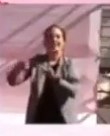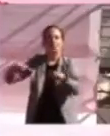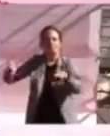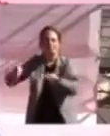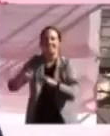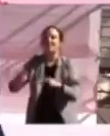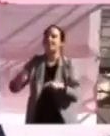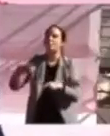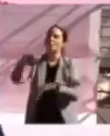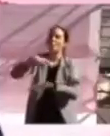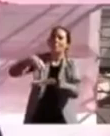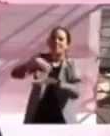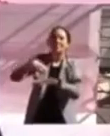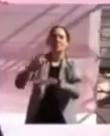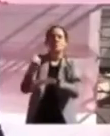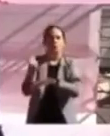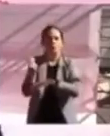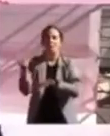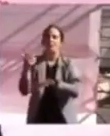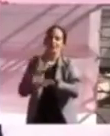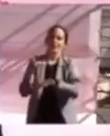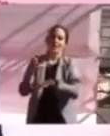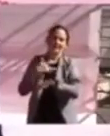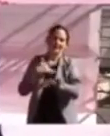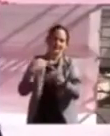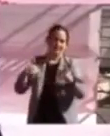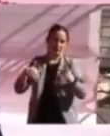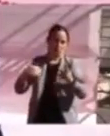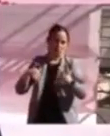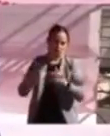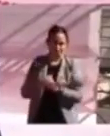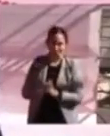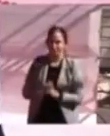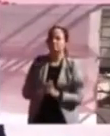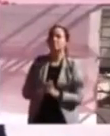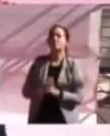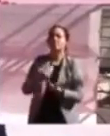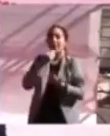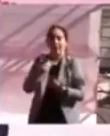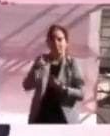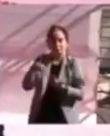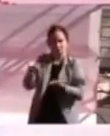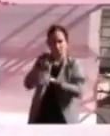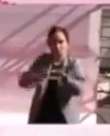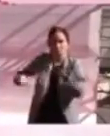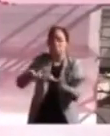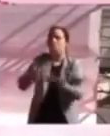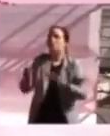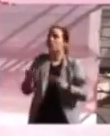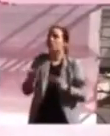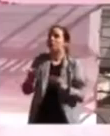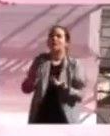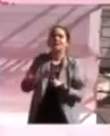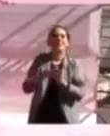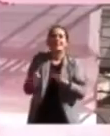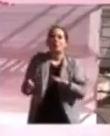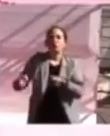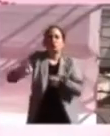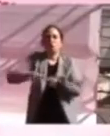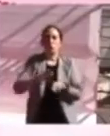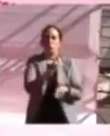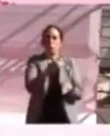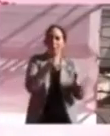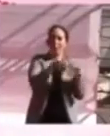sensibilità su questa materia come il presidente del consiglio abbiamo raddoppiato i soldi in più per passare da un miliardo a 2 miliardi e